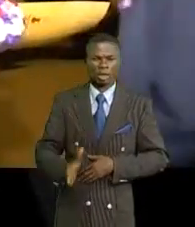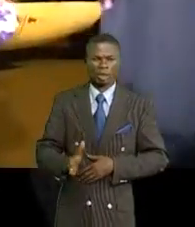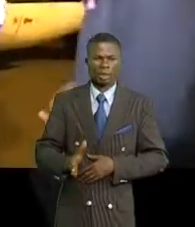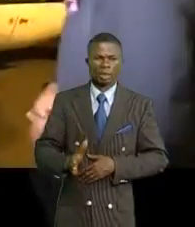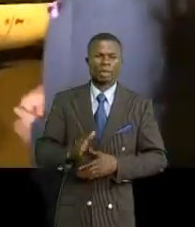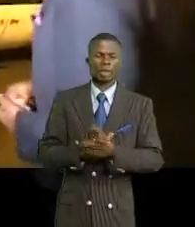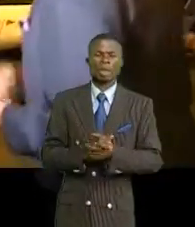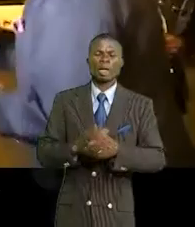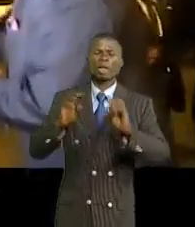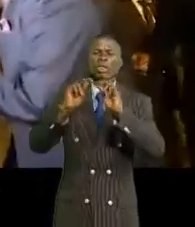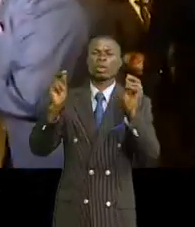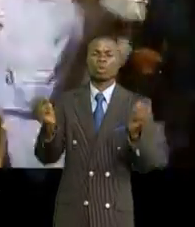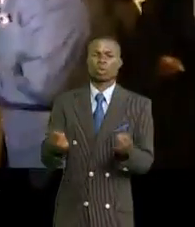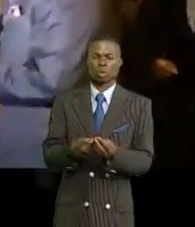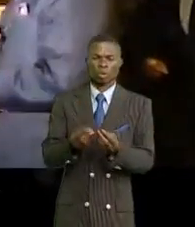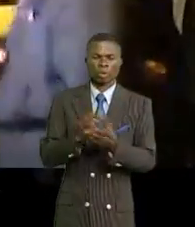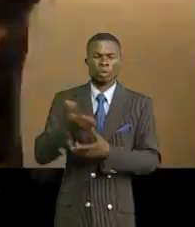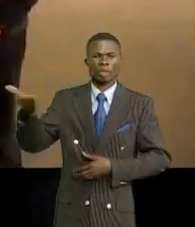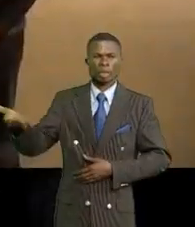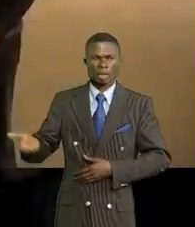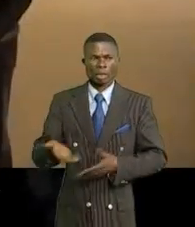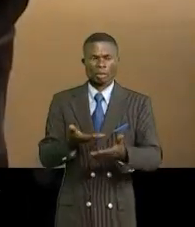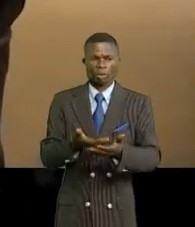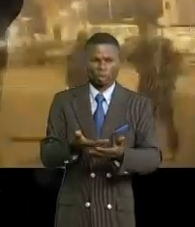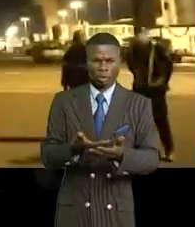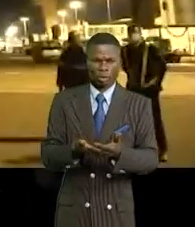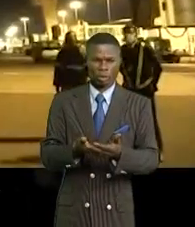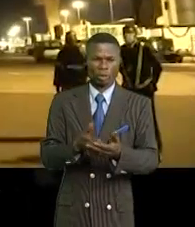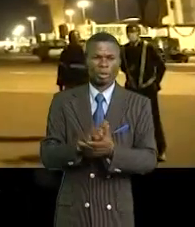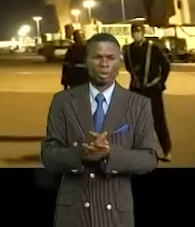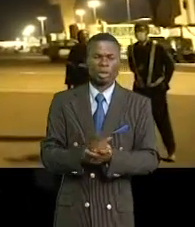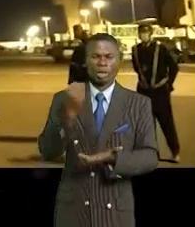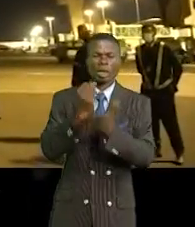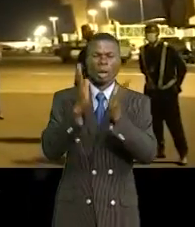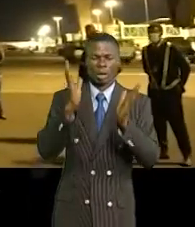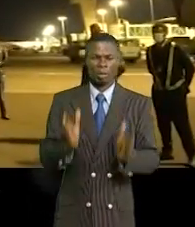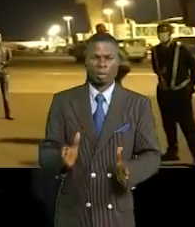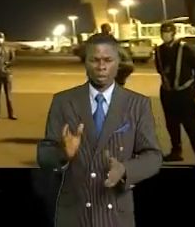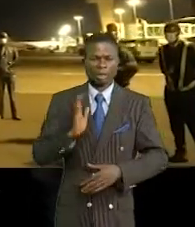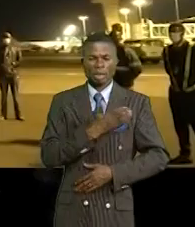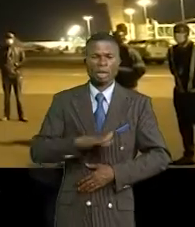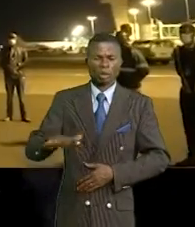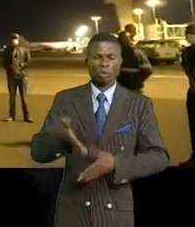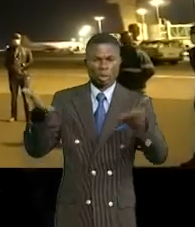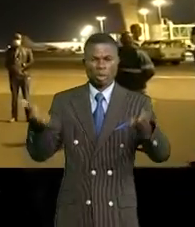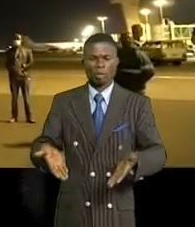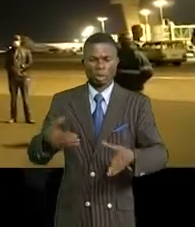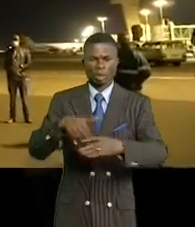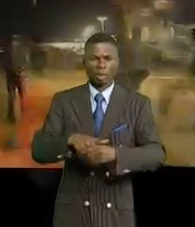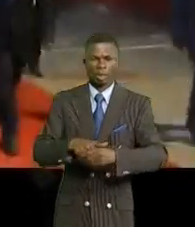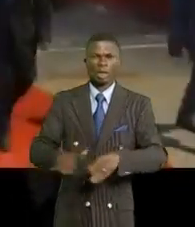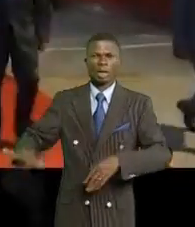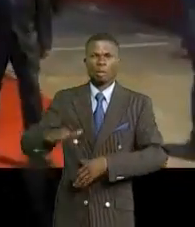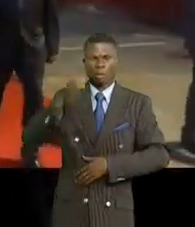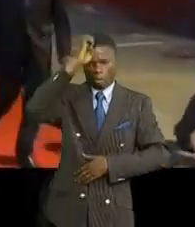à la tête d'un comité d'accueil restreint, parmi lequel l'ambassadeur de la RDC en Éthiopie,